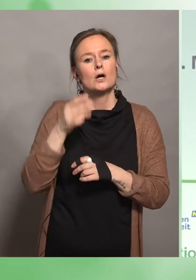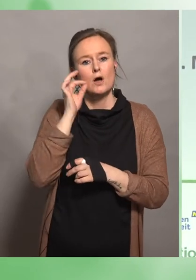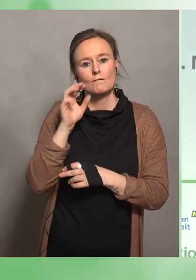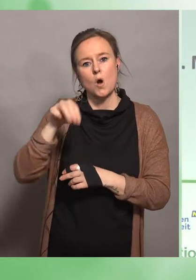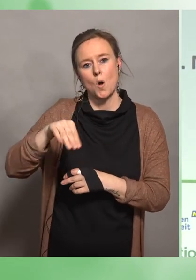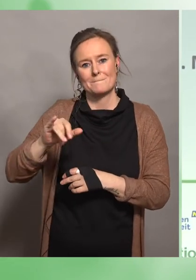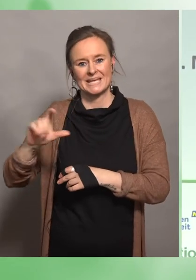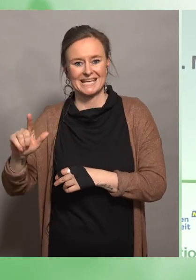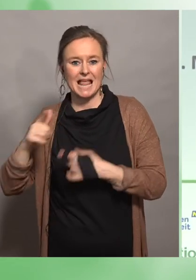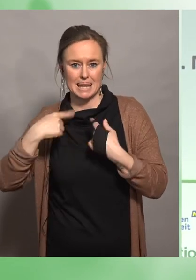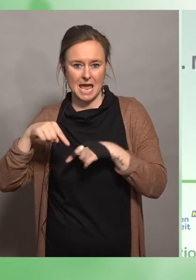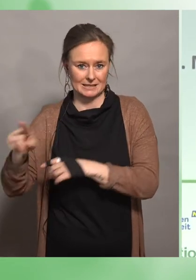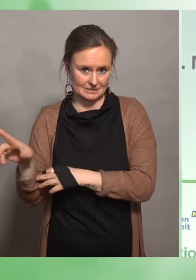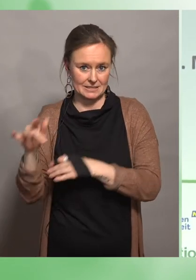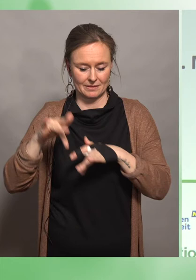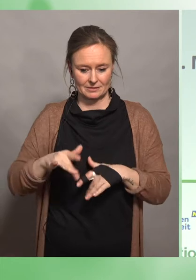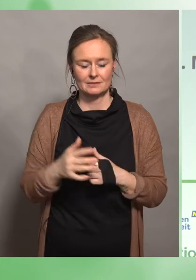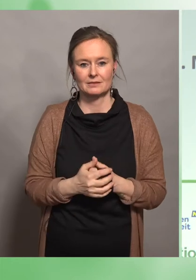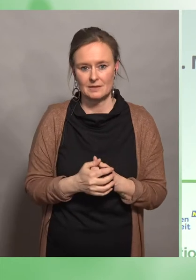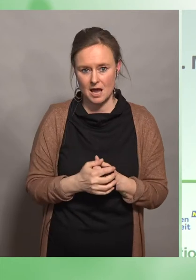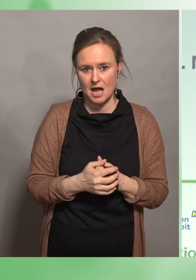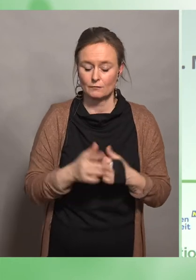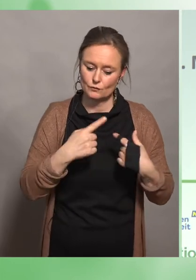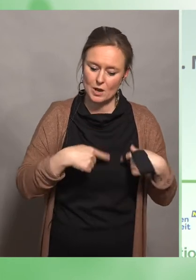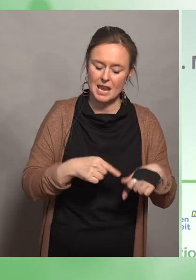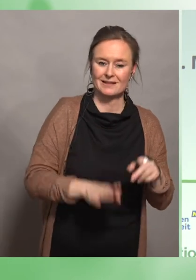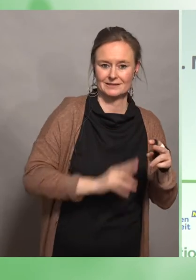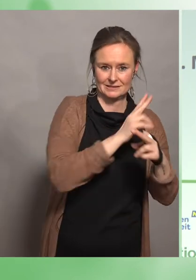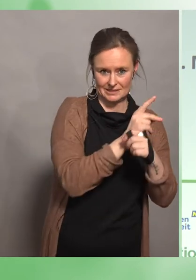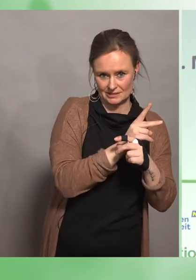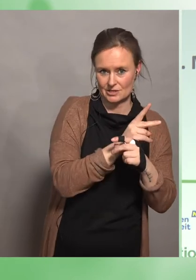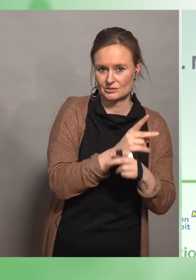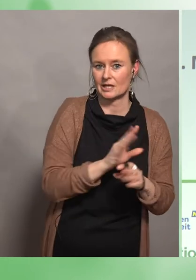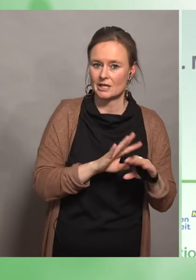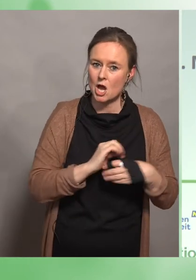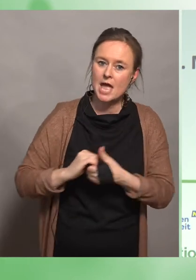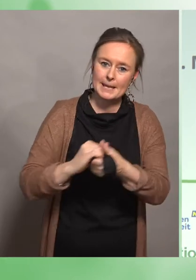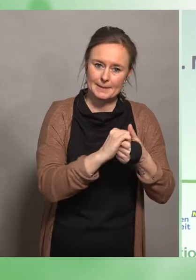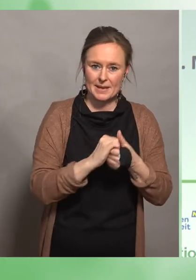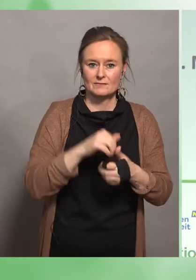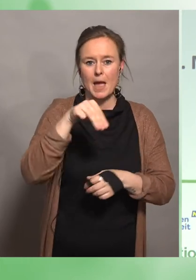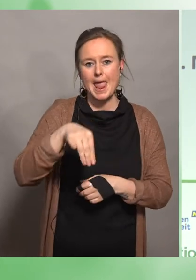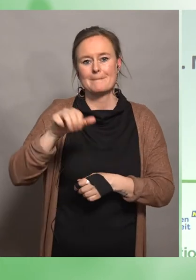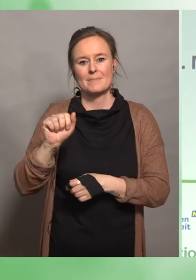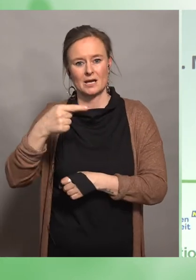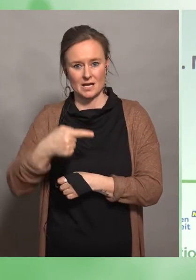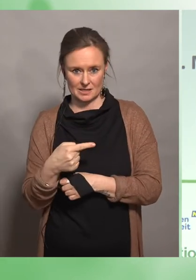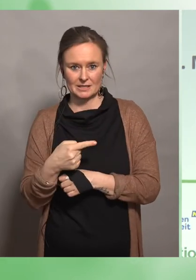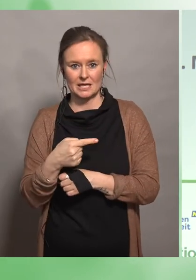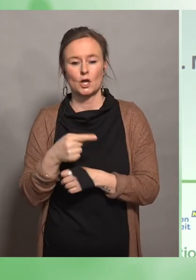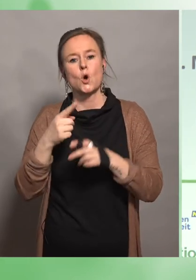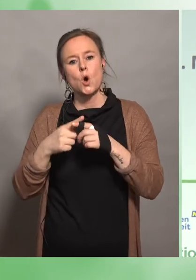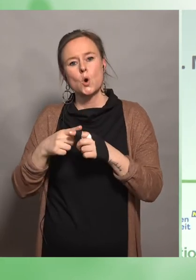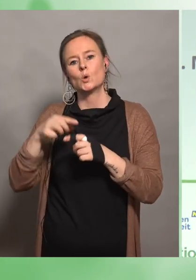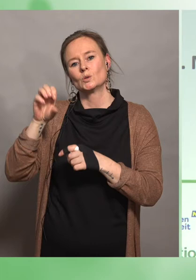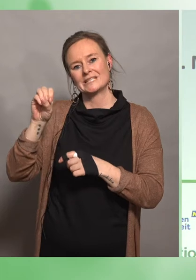Project Unternehmensdialoge des Landes Niederösterreich gemeinsam mit der MAG Menschen und Arbeit GmbH und der Essel Foundation